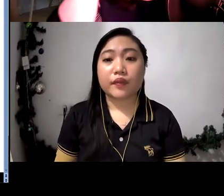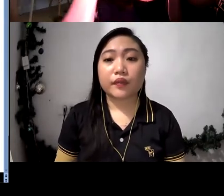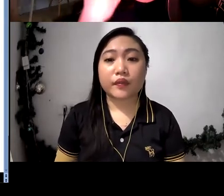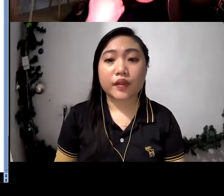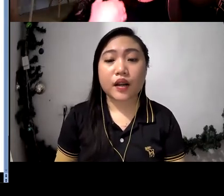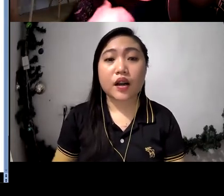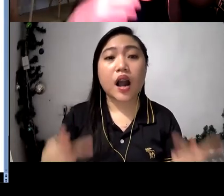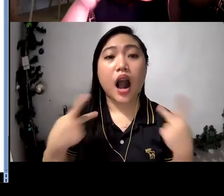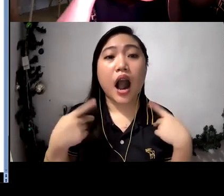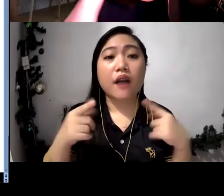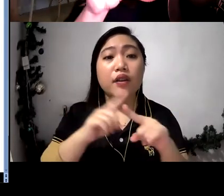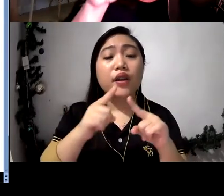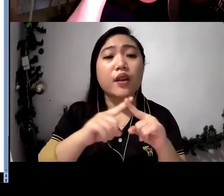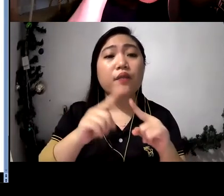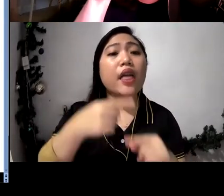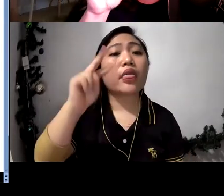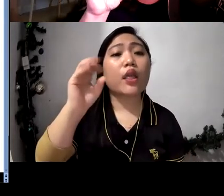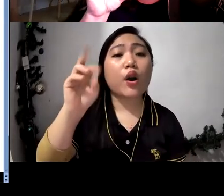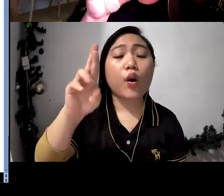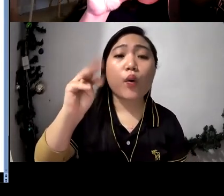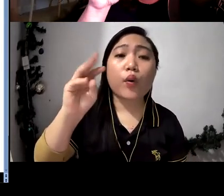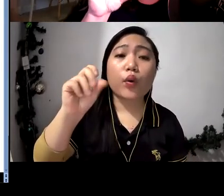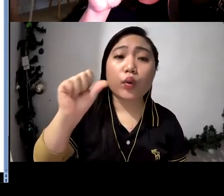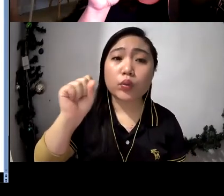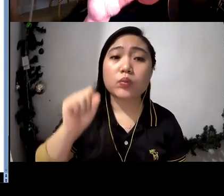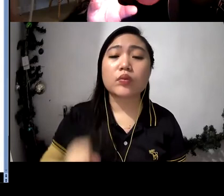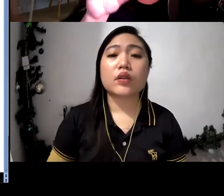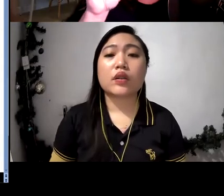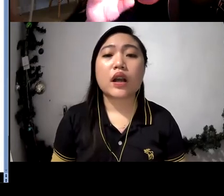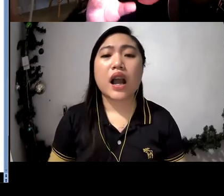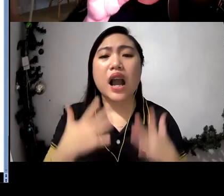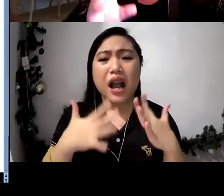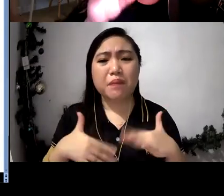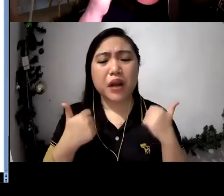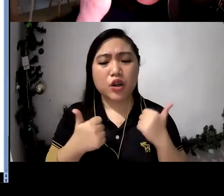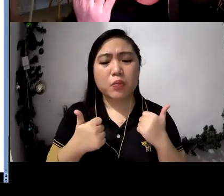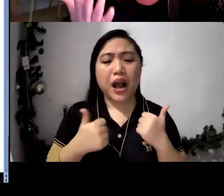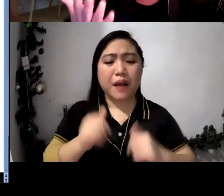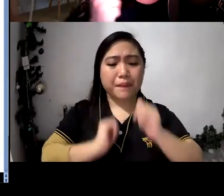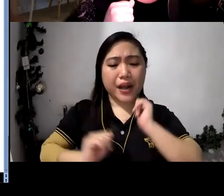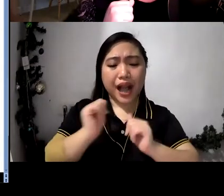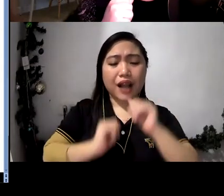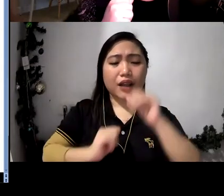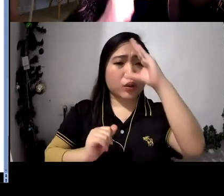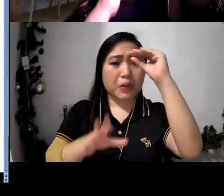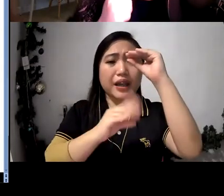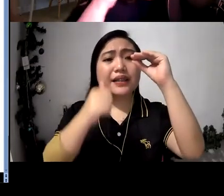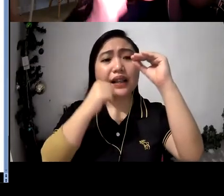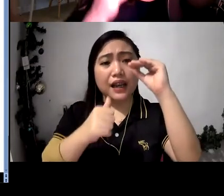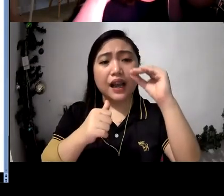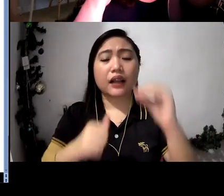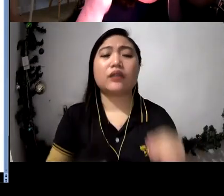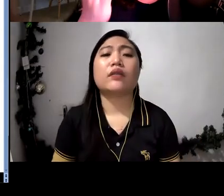gender norms dahil yung lipunan nagdidikta paano ba kumilos ang babae at lalaki sa lipunan, no? Sino ba yung